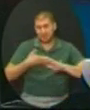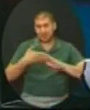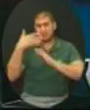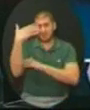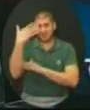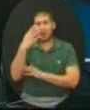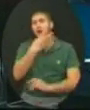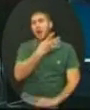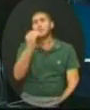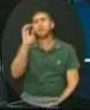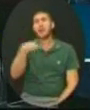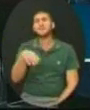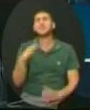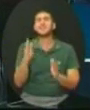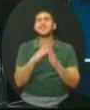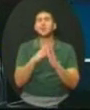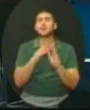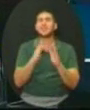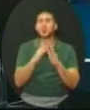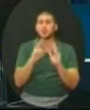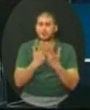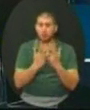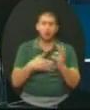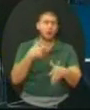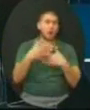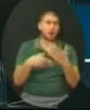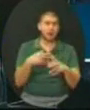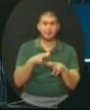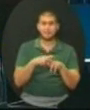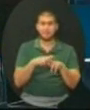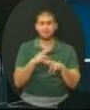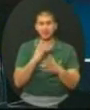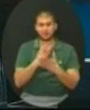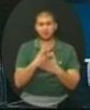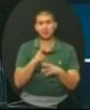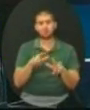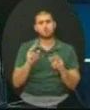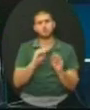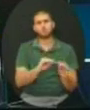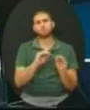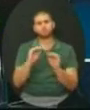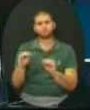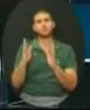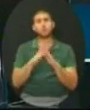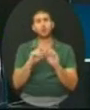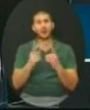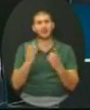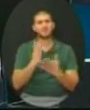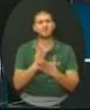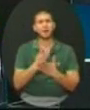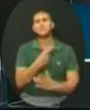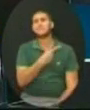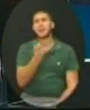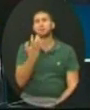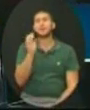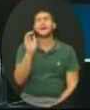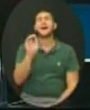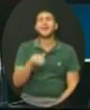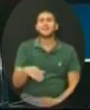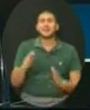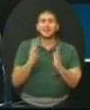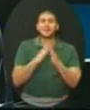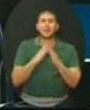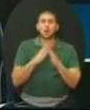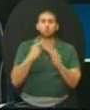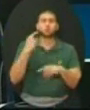המדינה, 400,000 דירות בדיור הציבורי. אחר כך, כשהמצב גם התייצב, אנשים גם יכלו לעבור לדיור אחר, הגענו